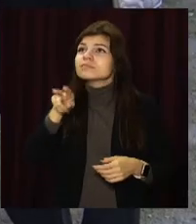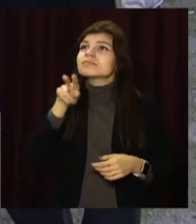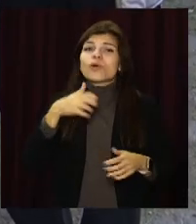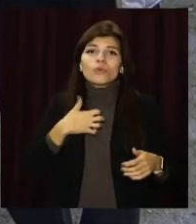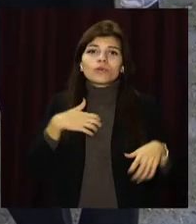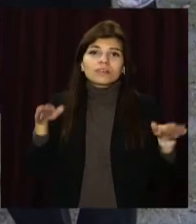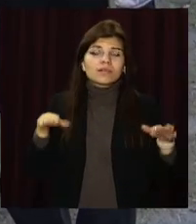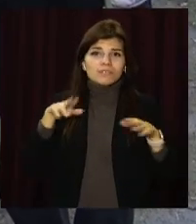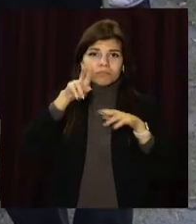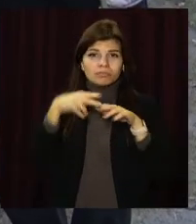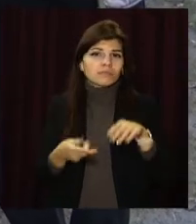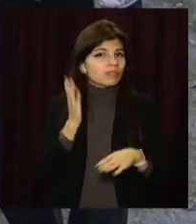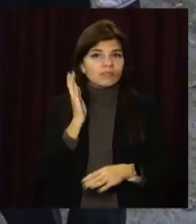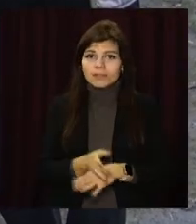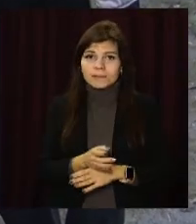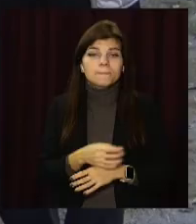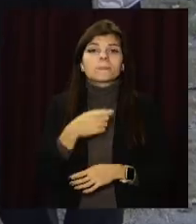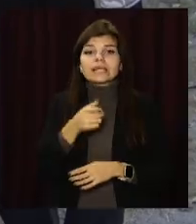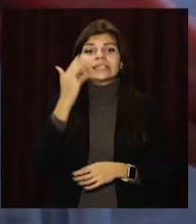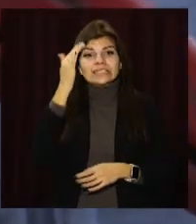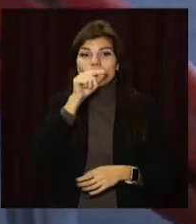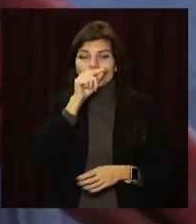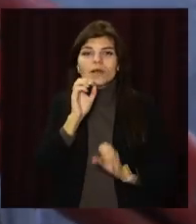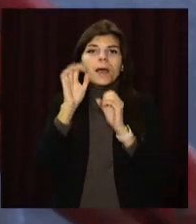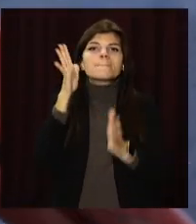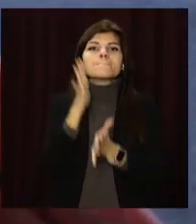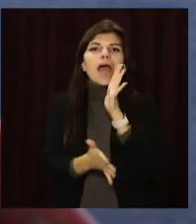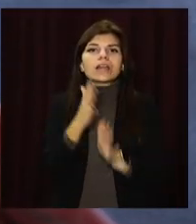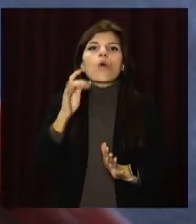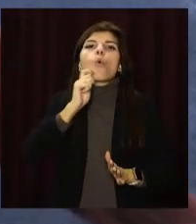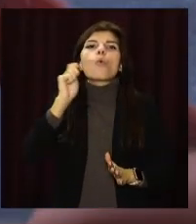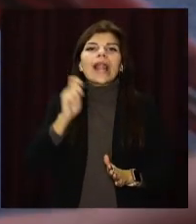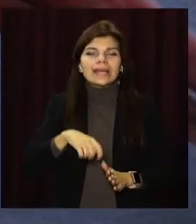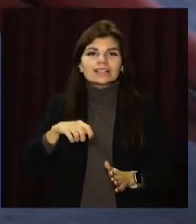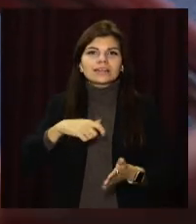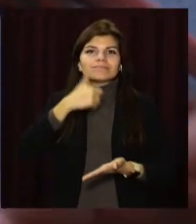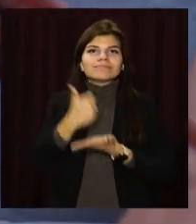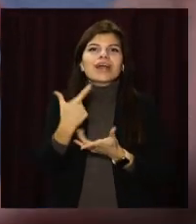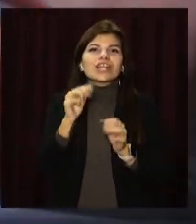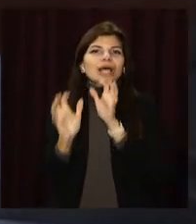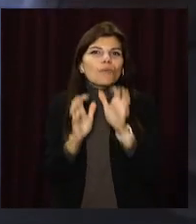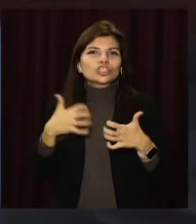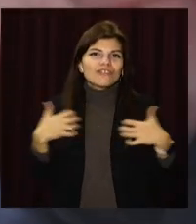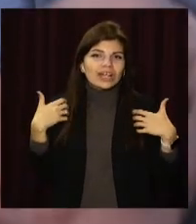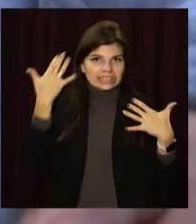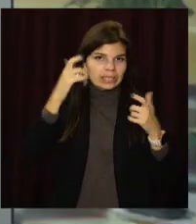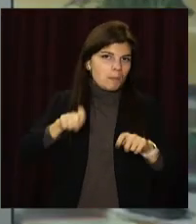Молодого лелеку мають передати в один з парків України. Лада Донець, Володимир Туркулець, Open News, телеканал